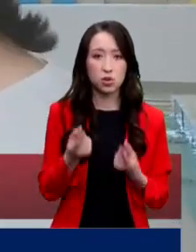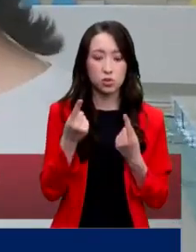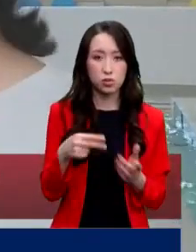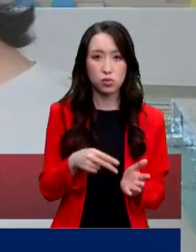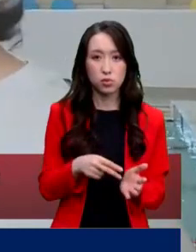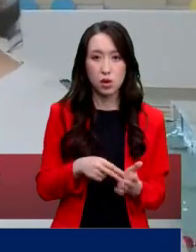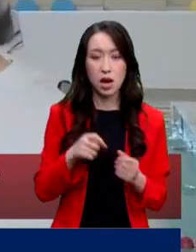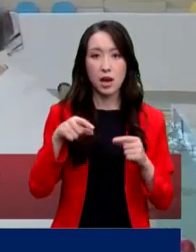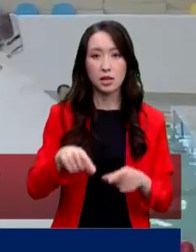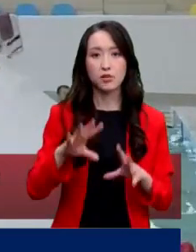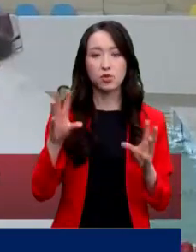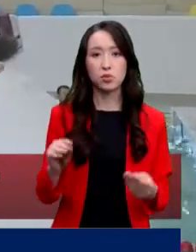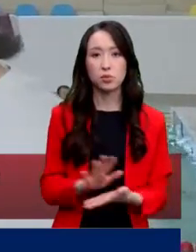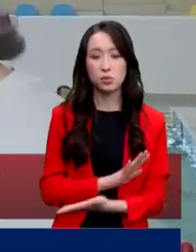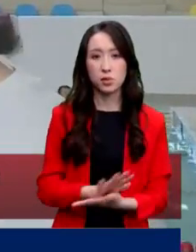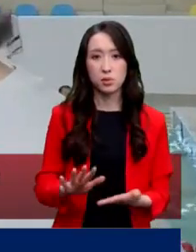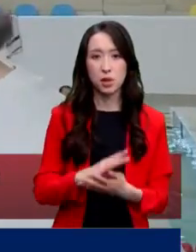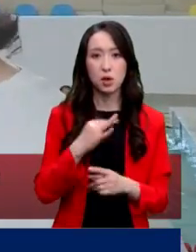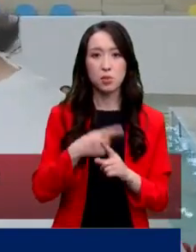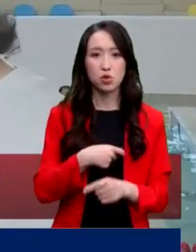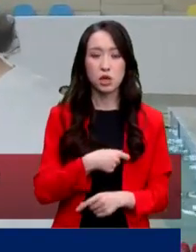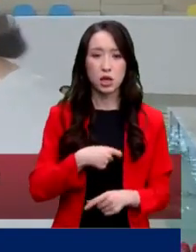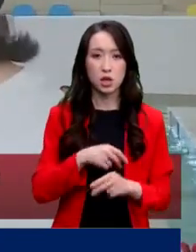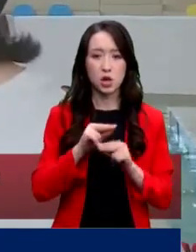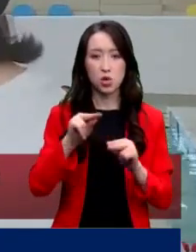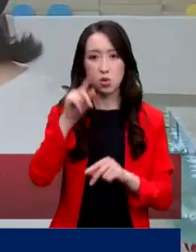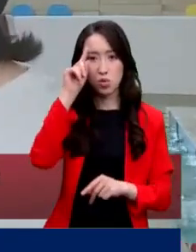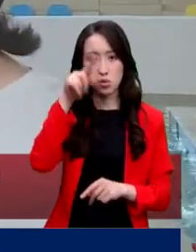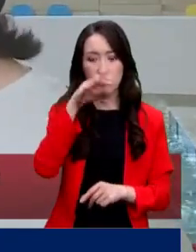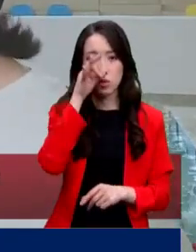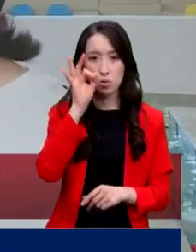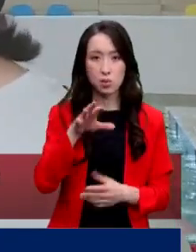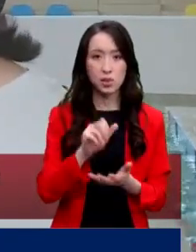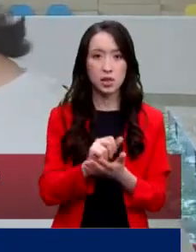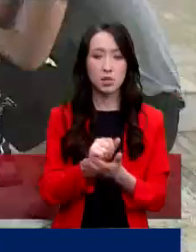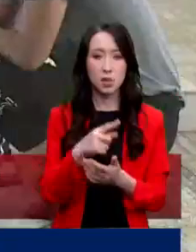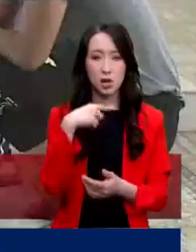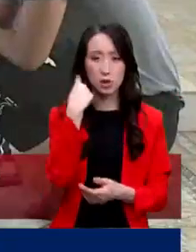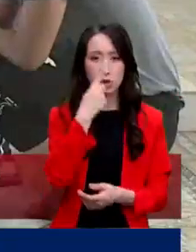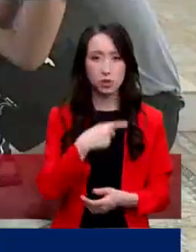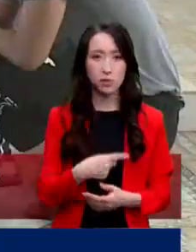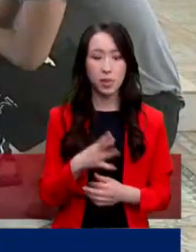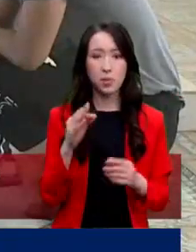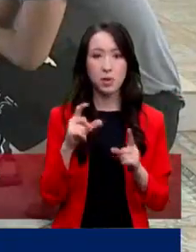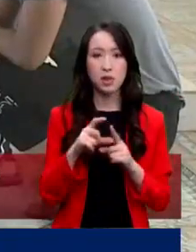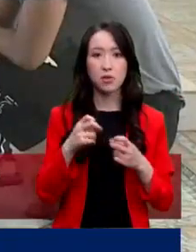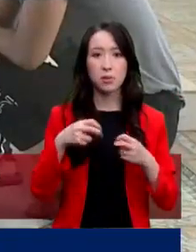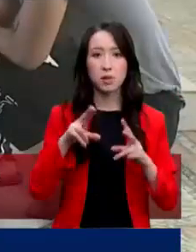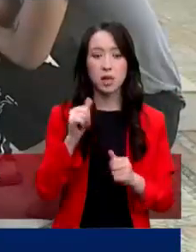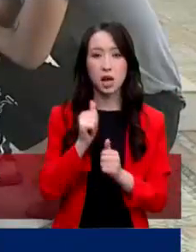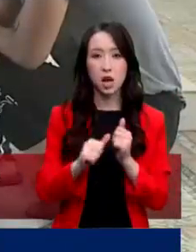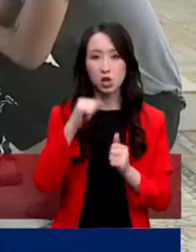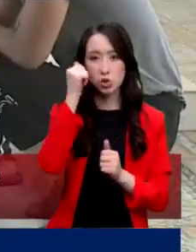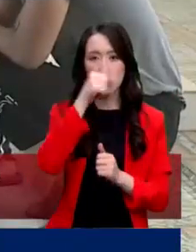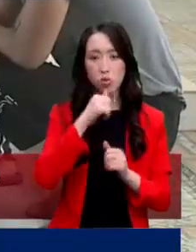сумму. А здесь это бесплатно, и плюс тренера обученные занимаются почти индивидуально. По словам специалистов, с каждым